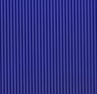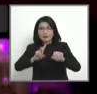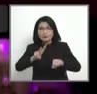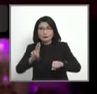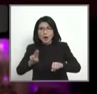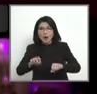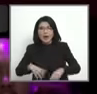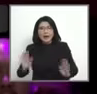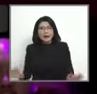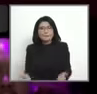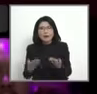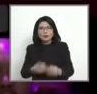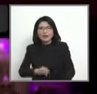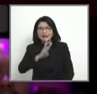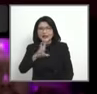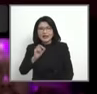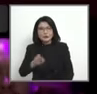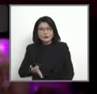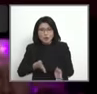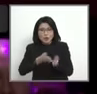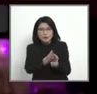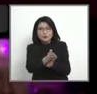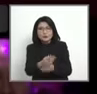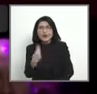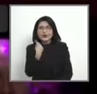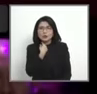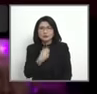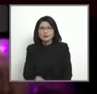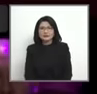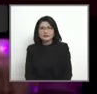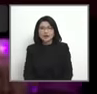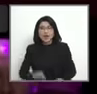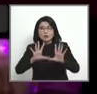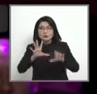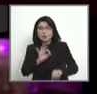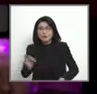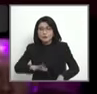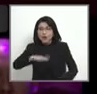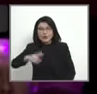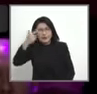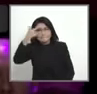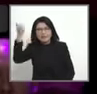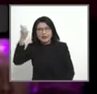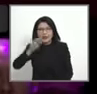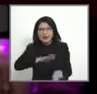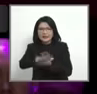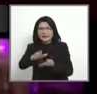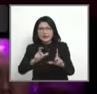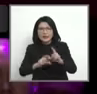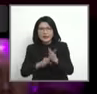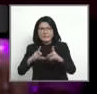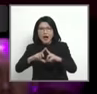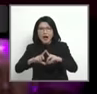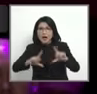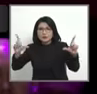ee barangkali dalam konteks proses debat tadi Pak Prabowo juga diuntungkan karena diberi kesempatan untuk menyampaikan visi misisi di